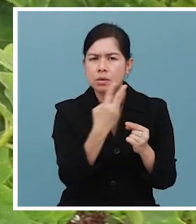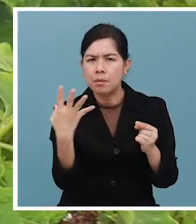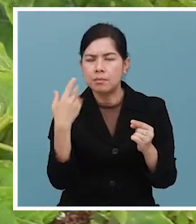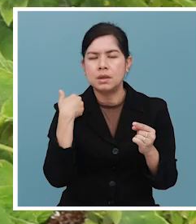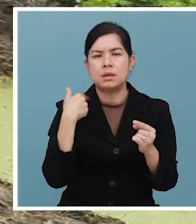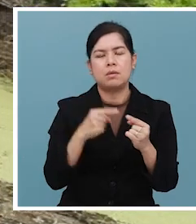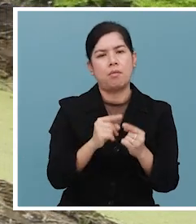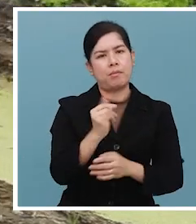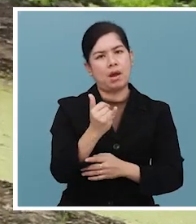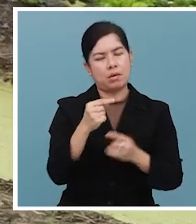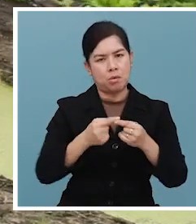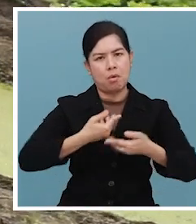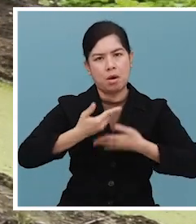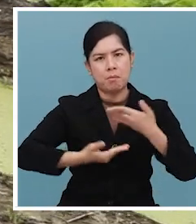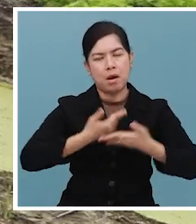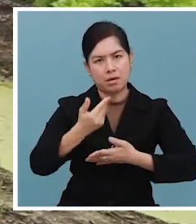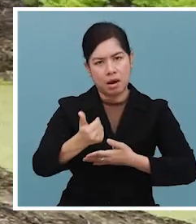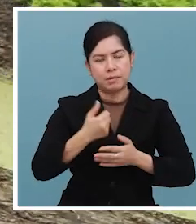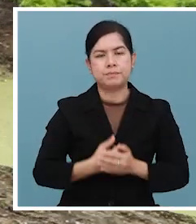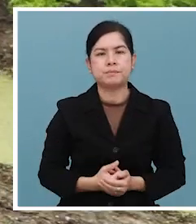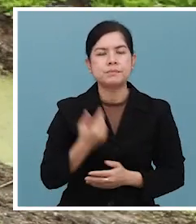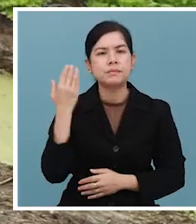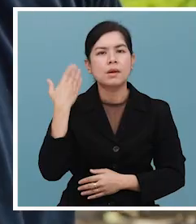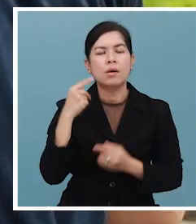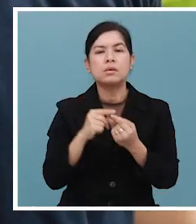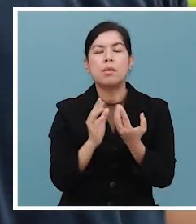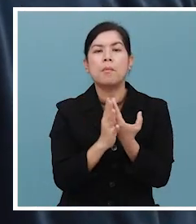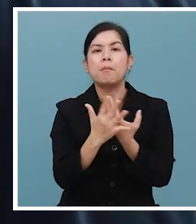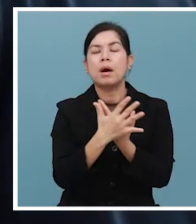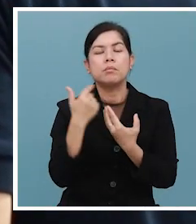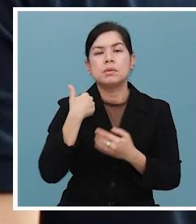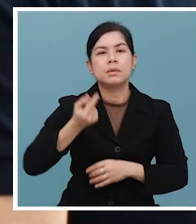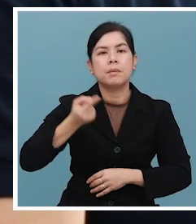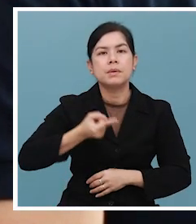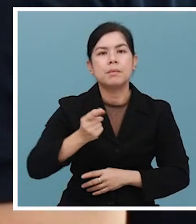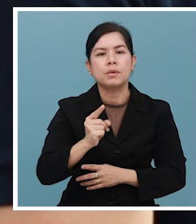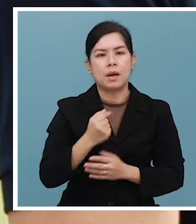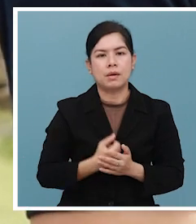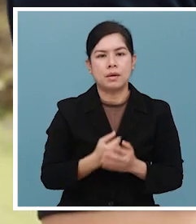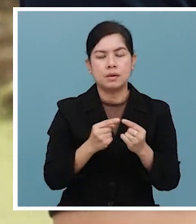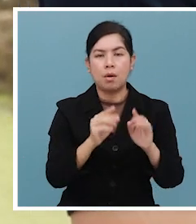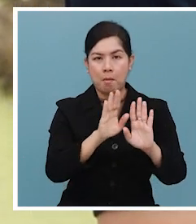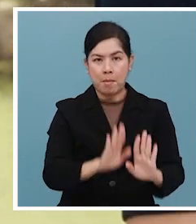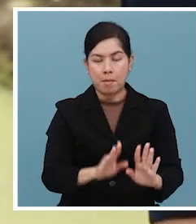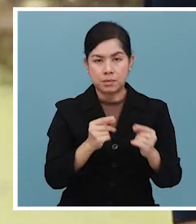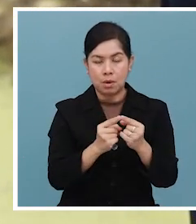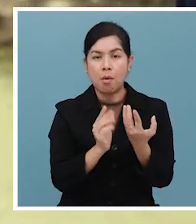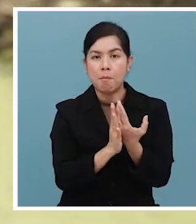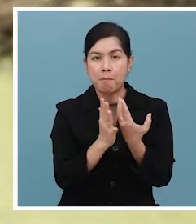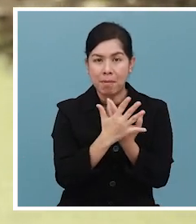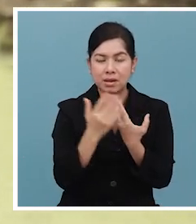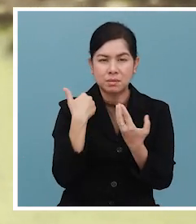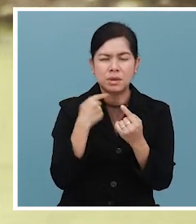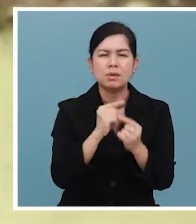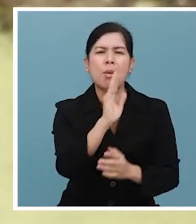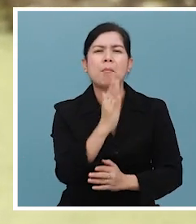อย่าง ใช่แต่ถ้าเป็นเมื่อก่อนนี่ปลูกผักอะไรเขาชื่อว่าผักเดียวๆหน้าเดียว ถ้าเมื่อก่อนนี้ถ้าหน้าฝนอย่างเงี้ยก็จะลงใบผักเพราะราคาสูง